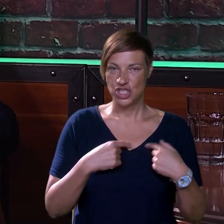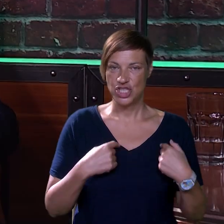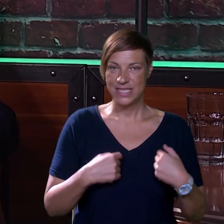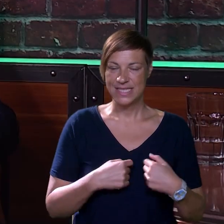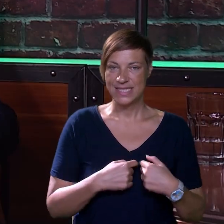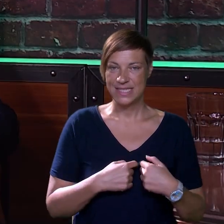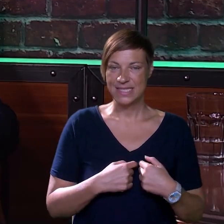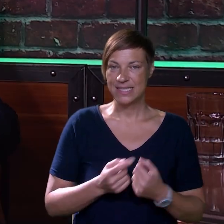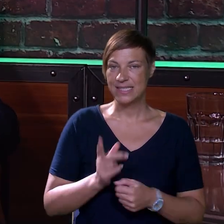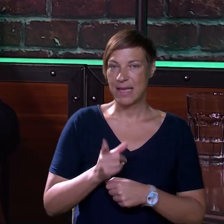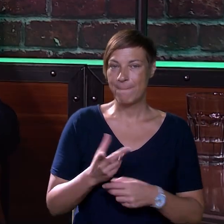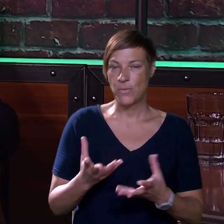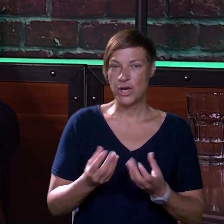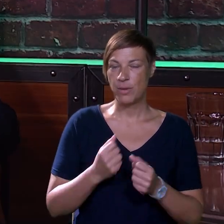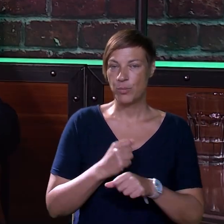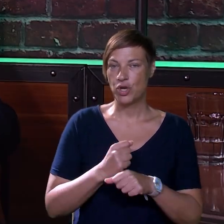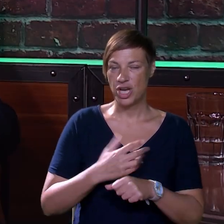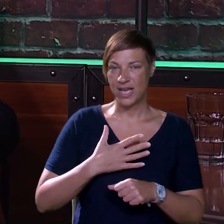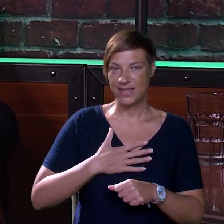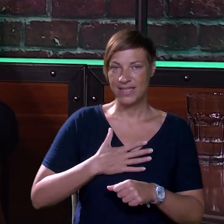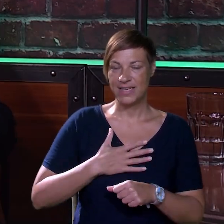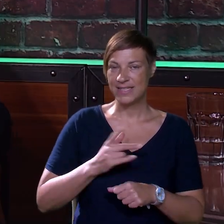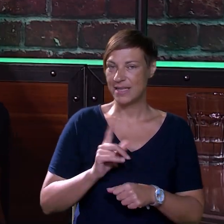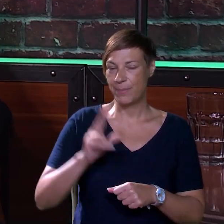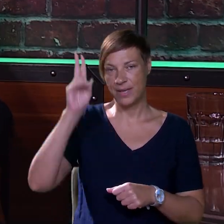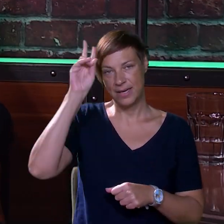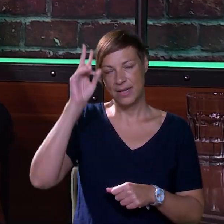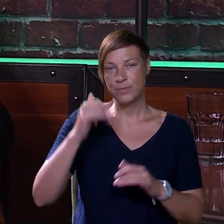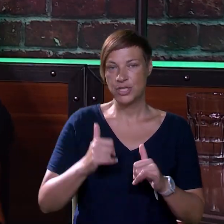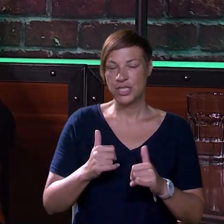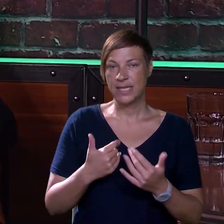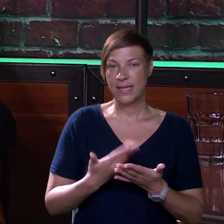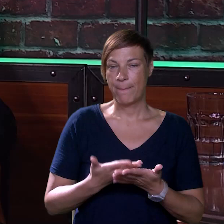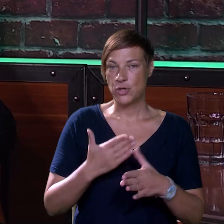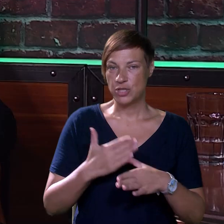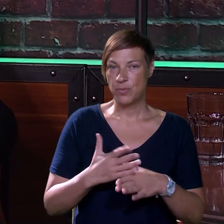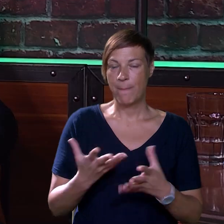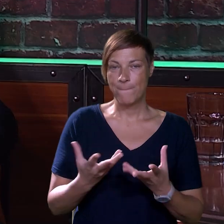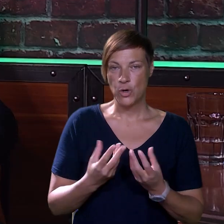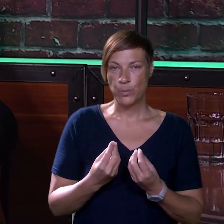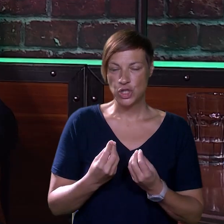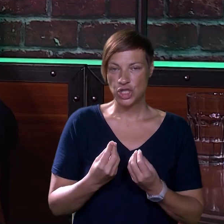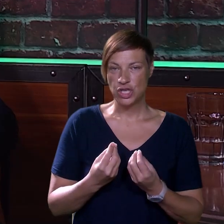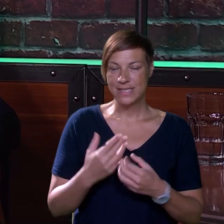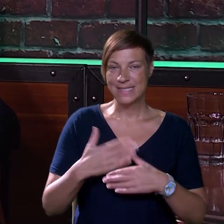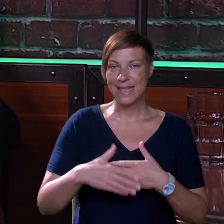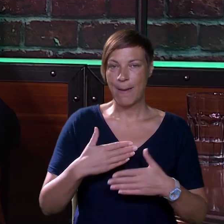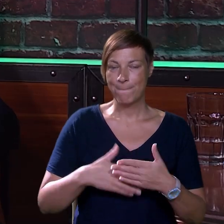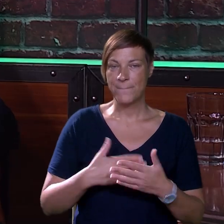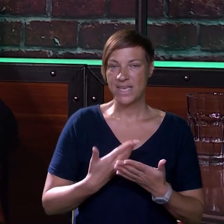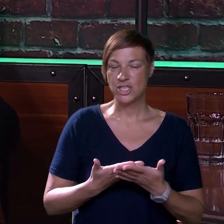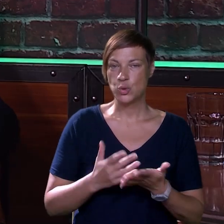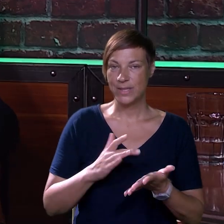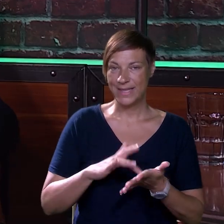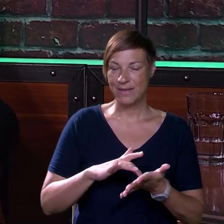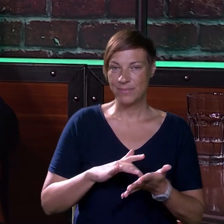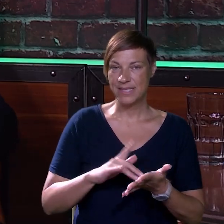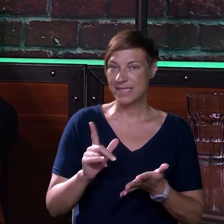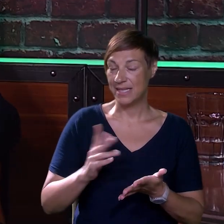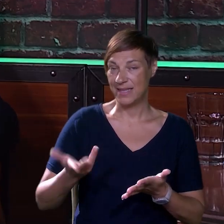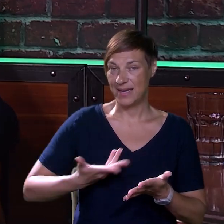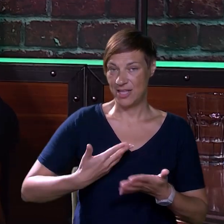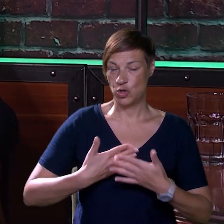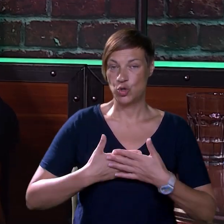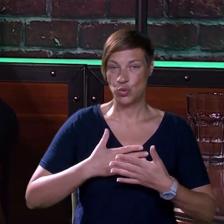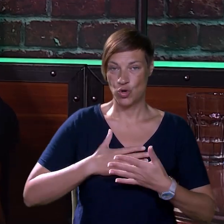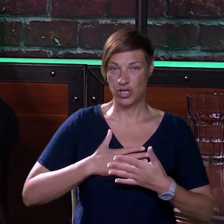srca, moraju jako puno raditi na sebi. Znači, ne može im danas im možemo mi pomoći dosta. Međutim, njihov je cilj da ne dođu